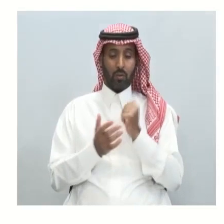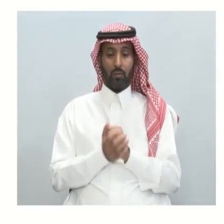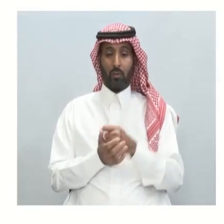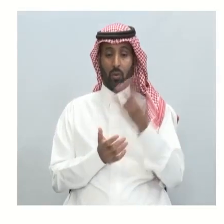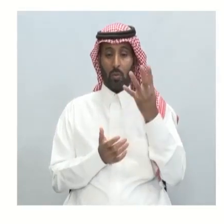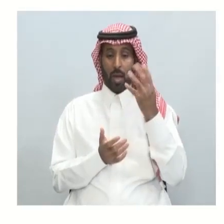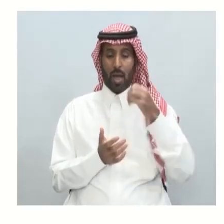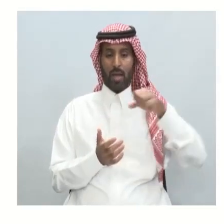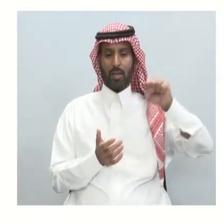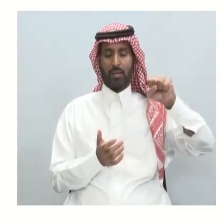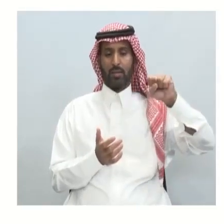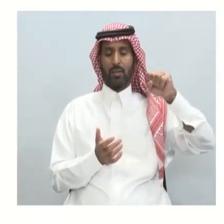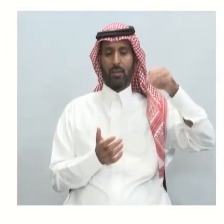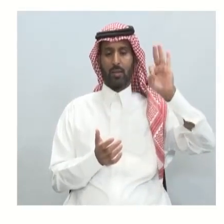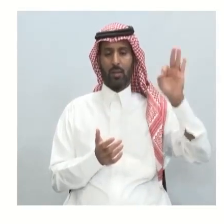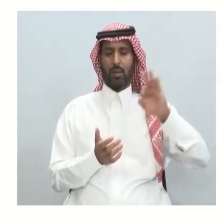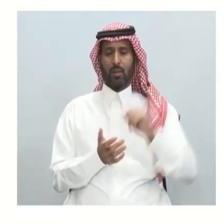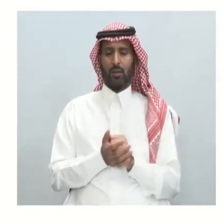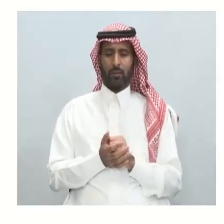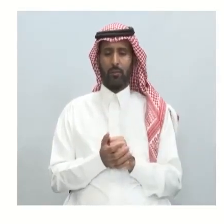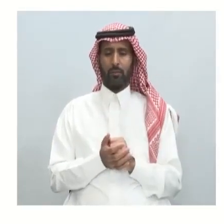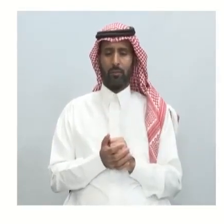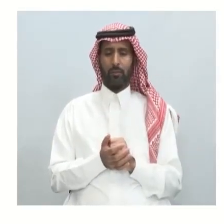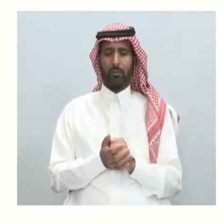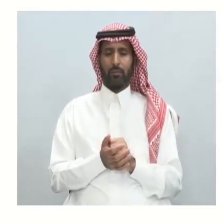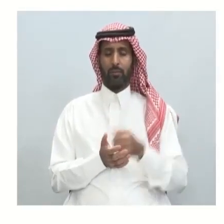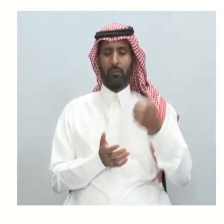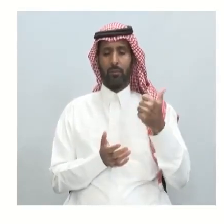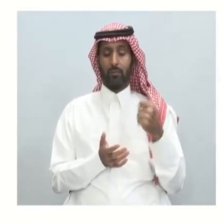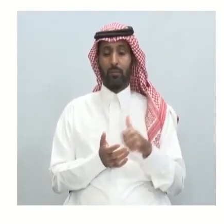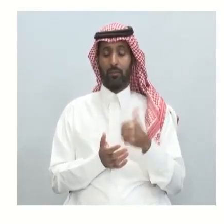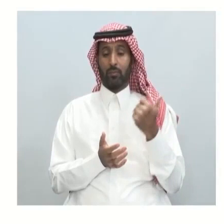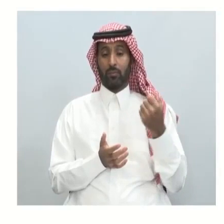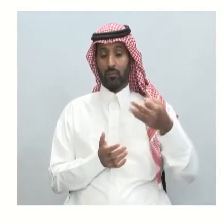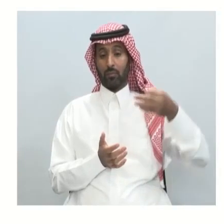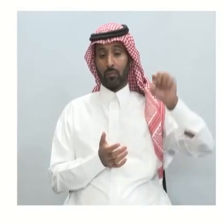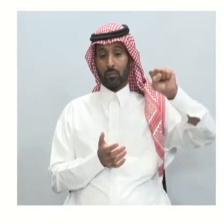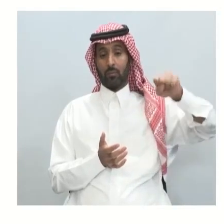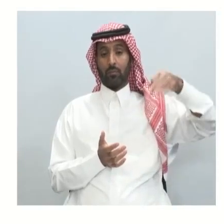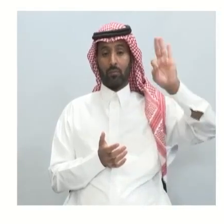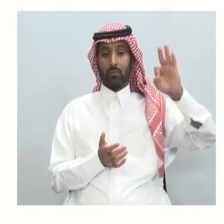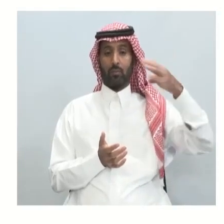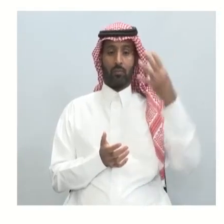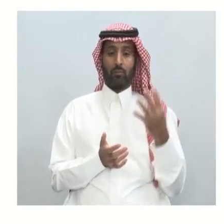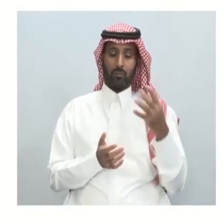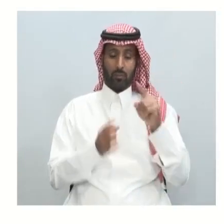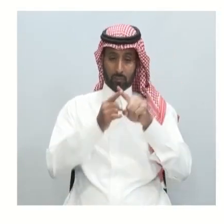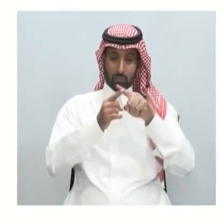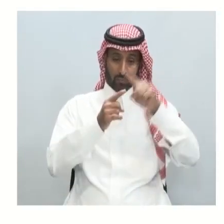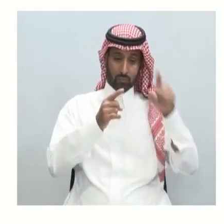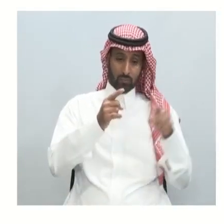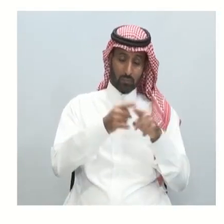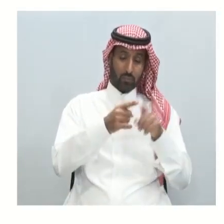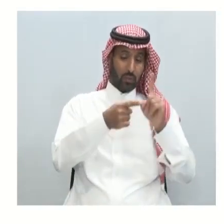وحدد ما اذا كان الجزيء قطبي او غير قطبي هذا هو رباعي فلوريد الكبريت وسداسي